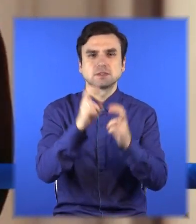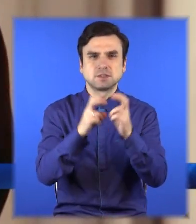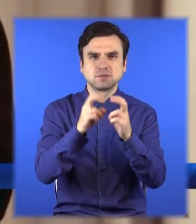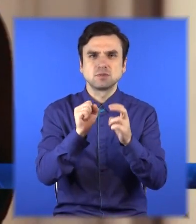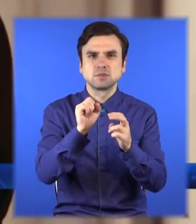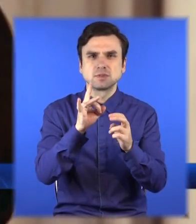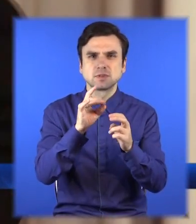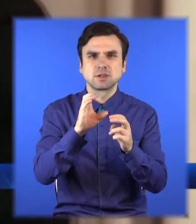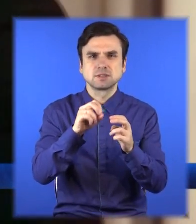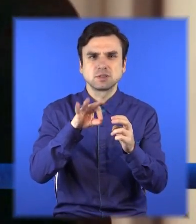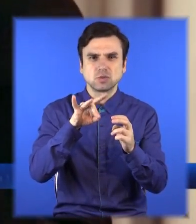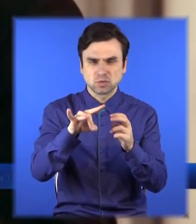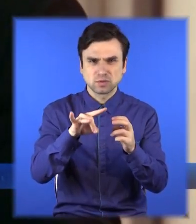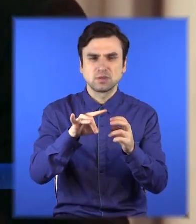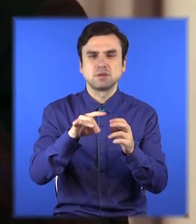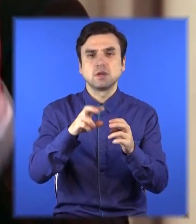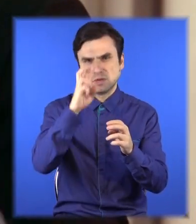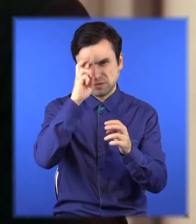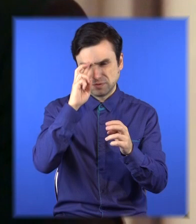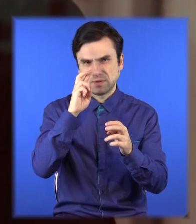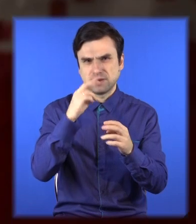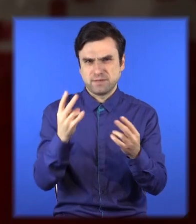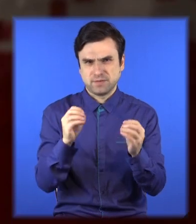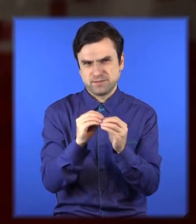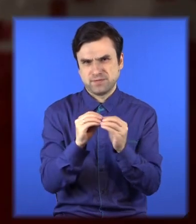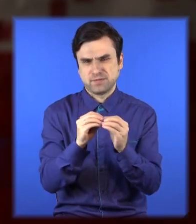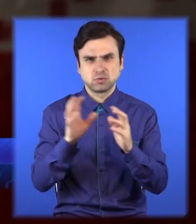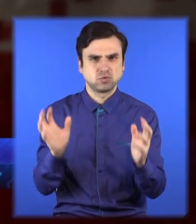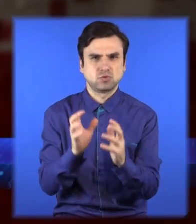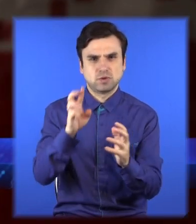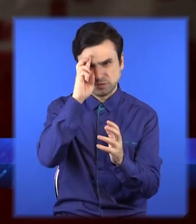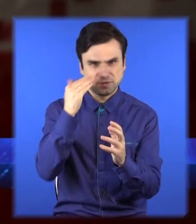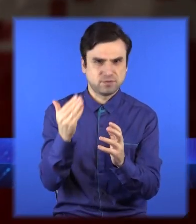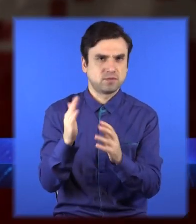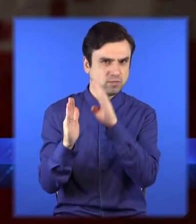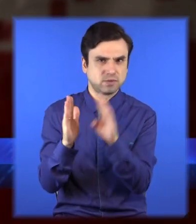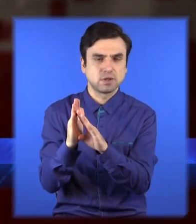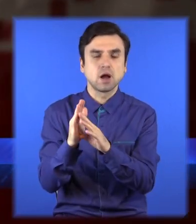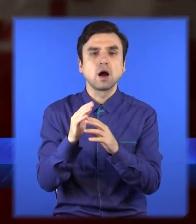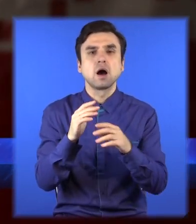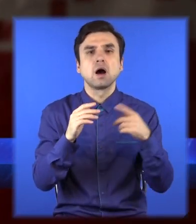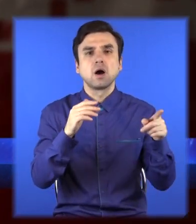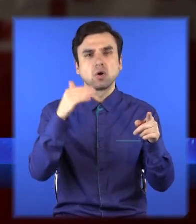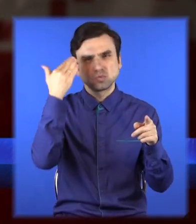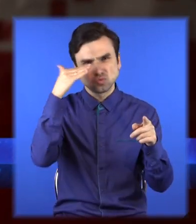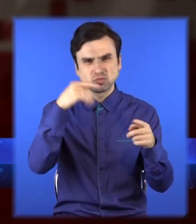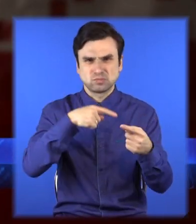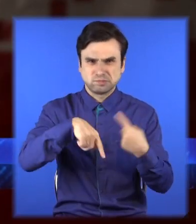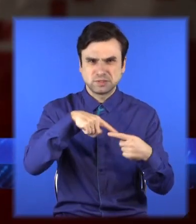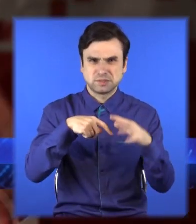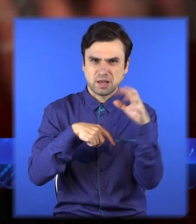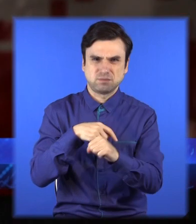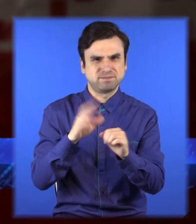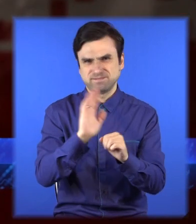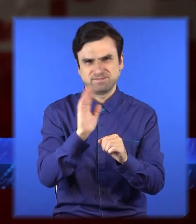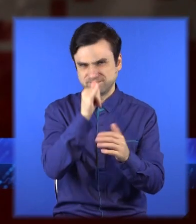словами Сергія Капліна, промгігант варто передати державі. Ми не повинні допускати, щоб мільярди уходили на сторону в